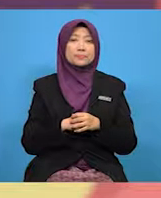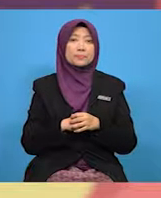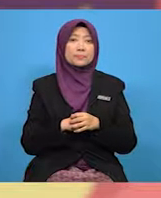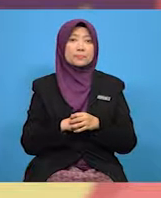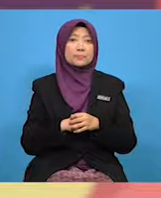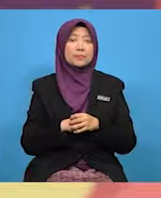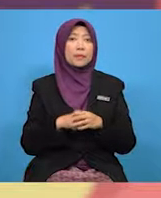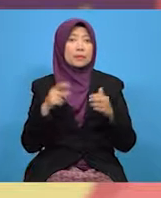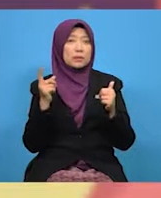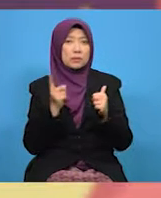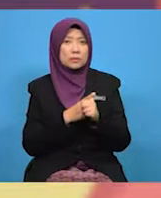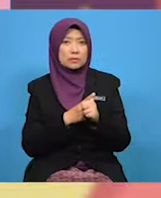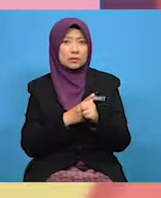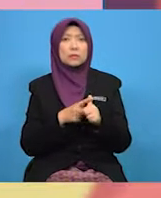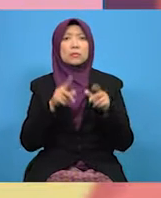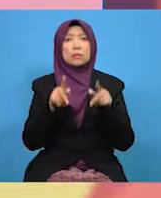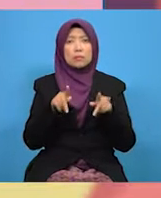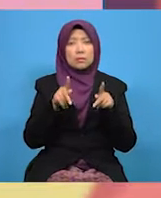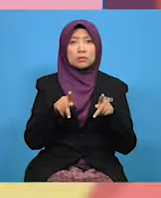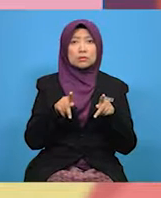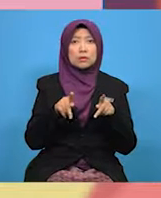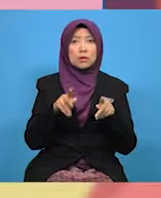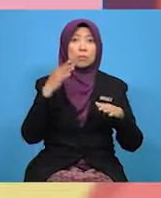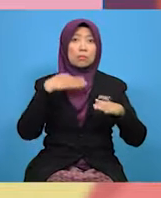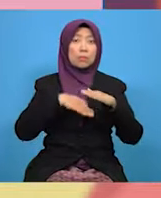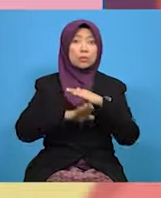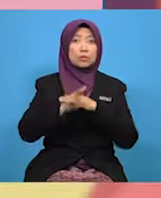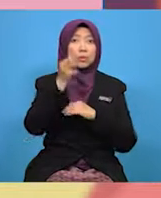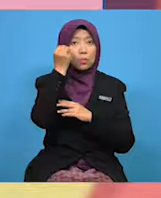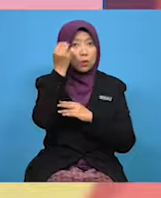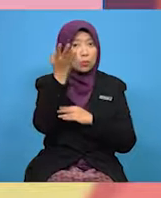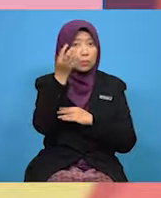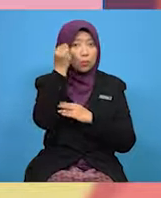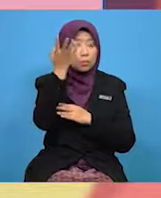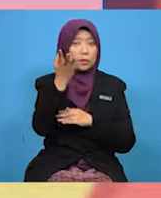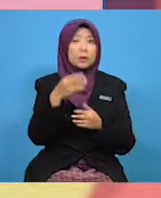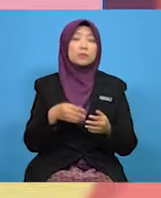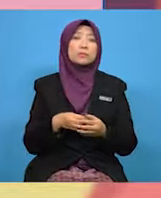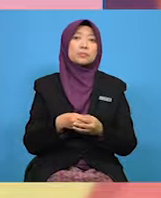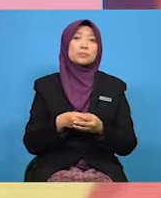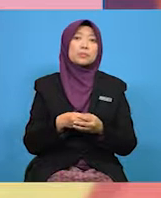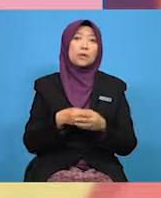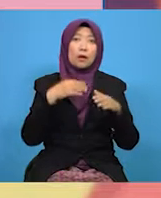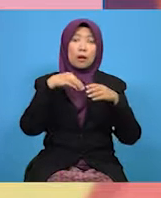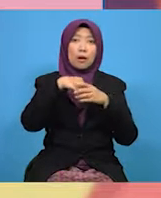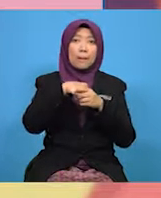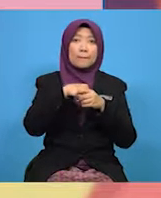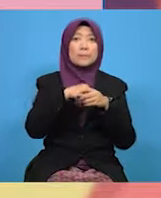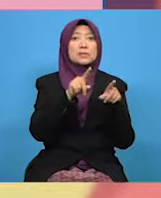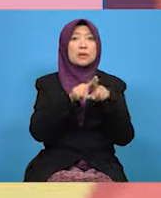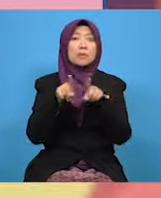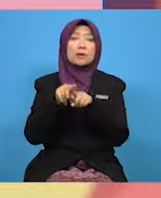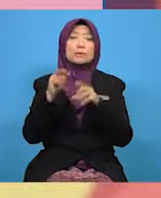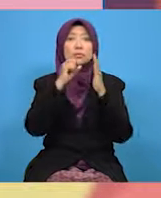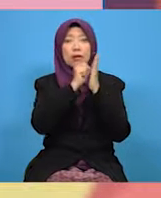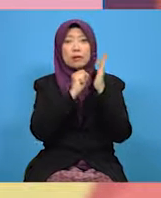hai pertama sekali pajak kita akan Mas masukkan maklumat maklumat yang dibeli kedalam persamaan syarat